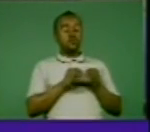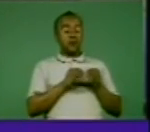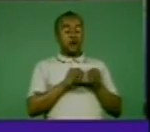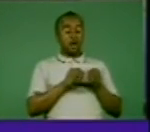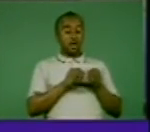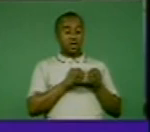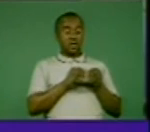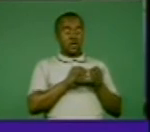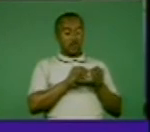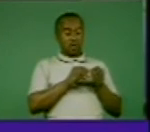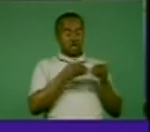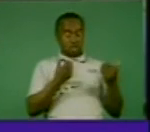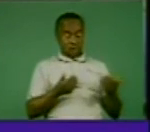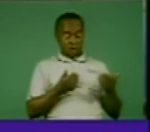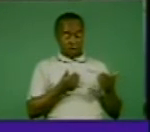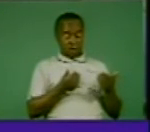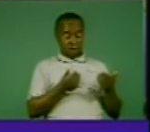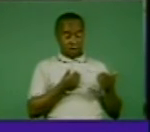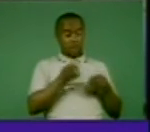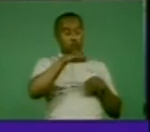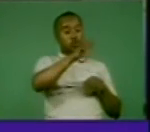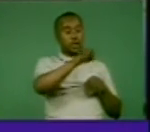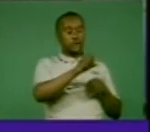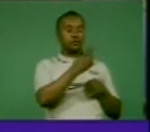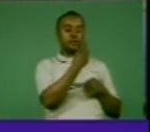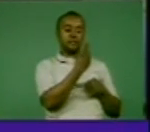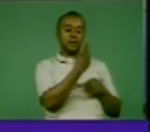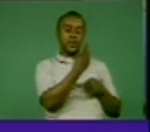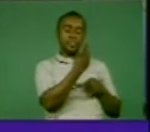chini hadi 148 wastani wa juu.